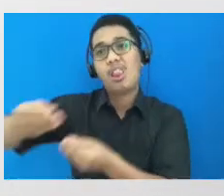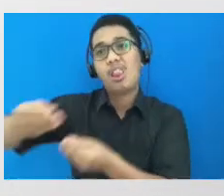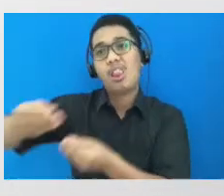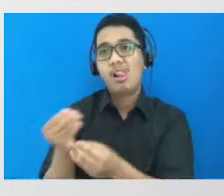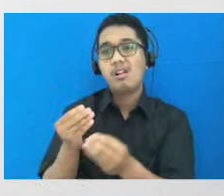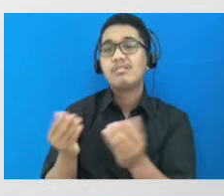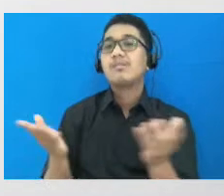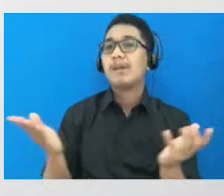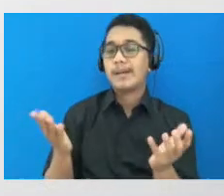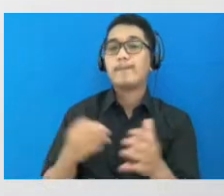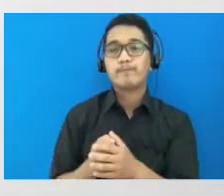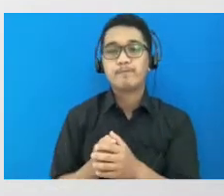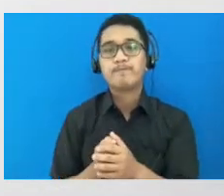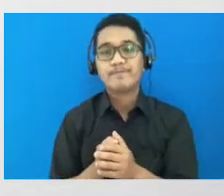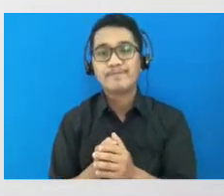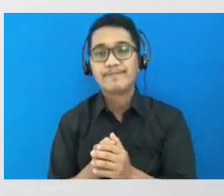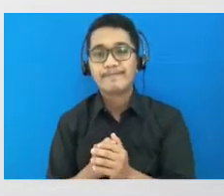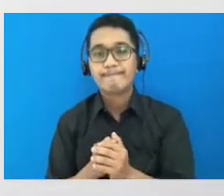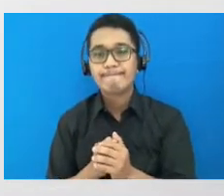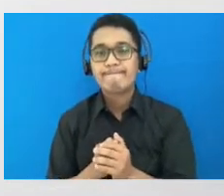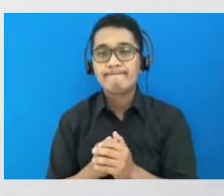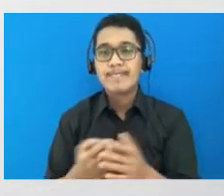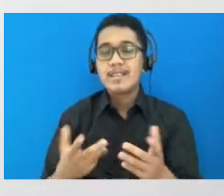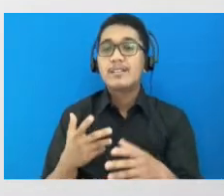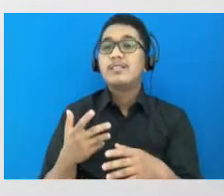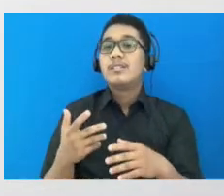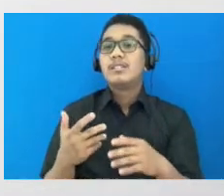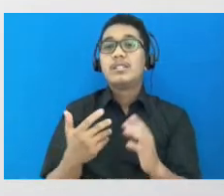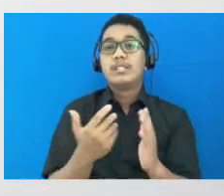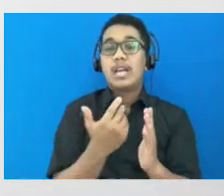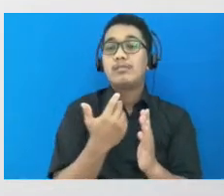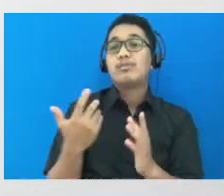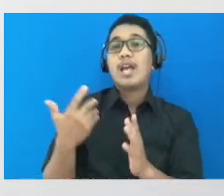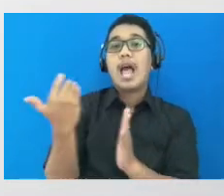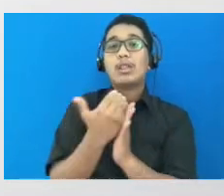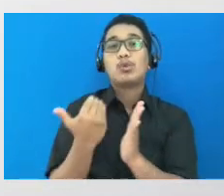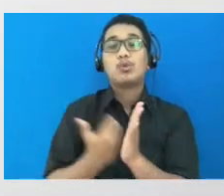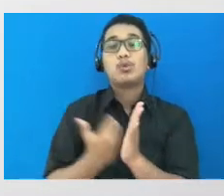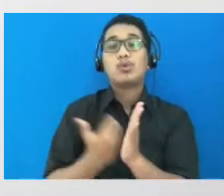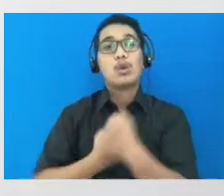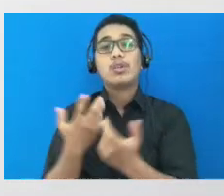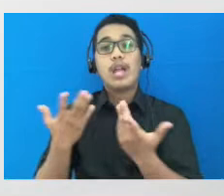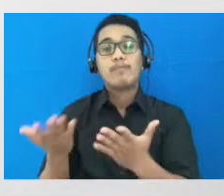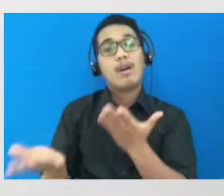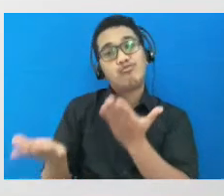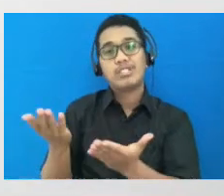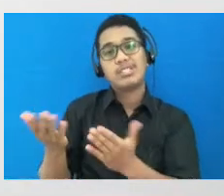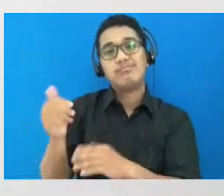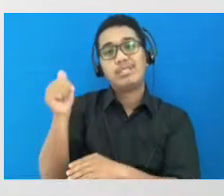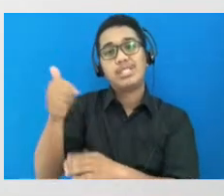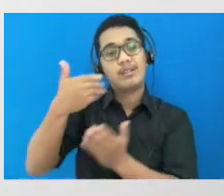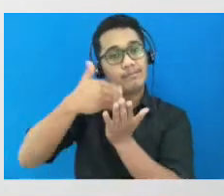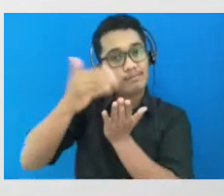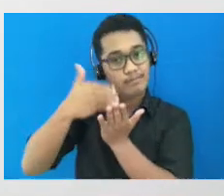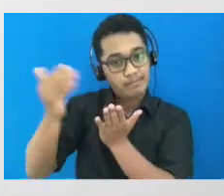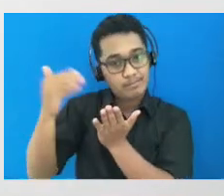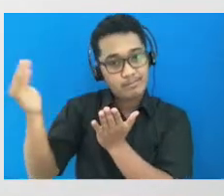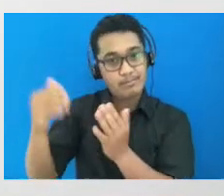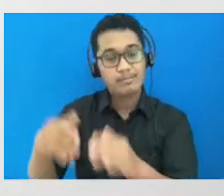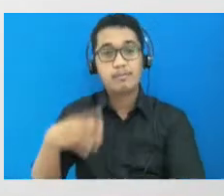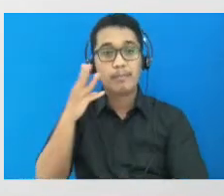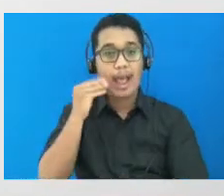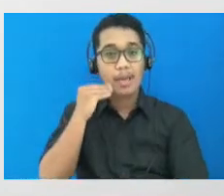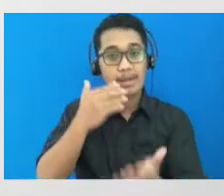yang dilakukan gitu ya dengan aturan yang sudah ada, sudah ajak dulu di sana itu? Mungkin bisa dibagikan juga nih pengalamannya.